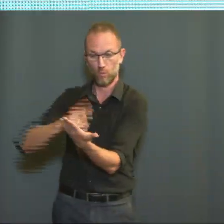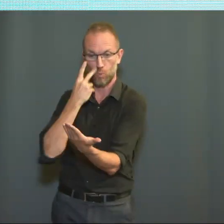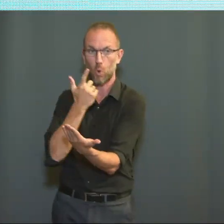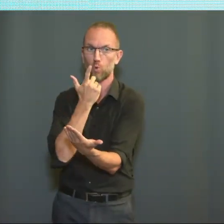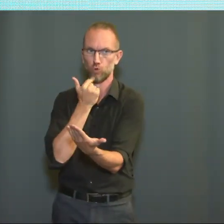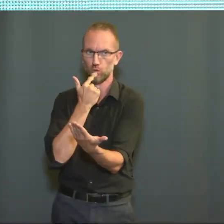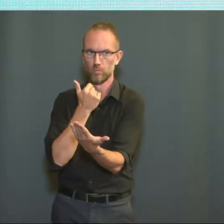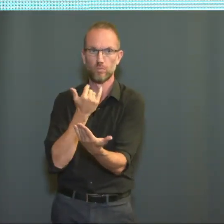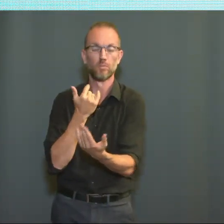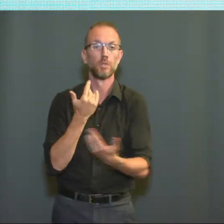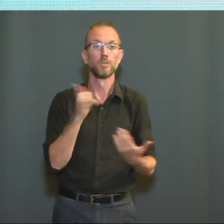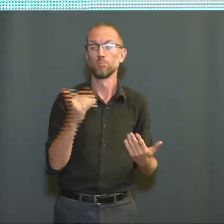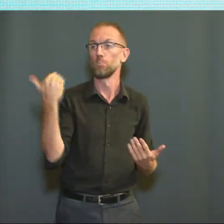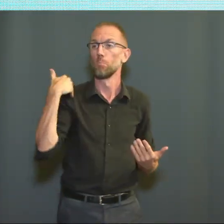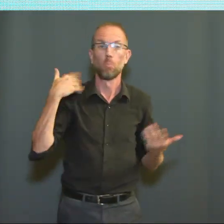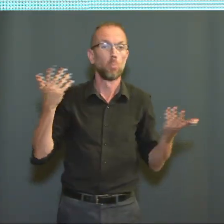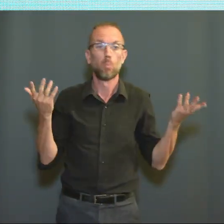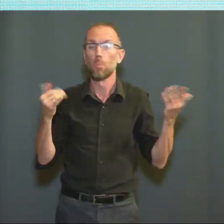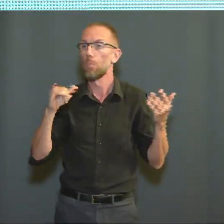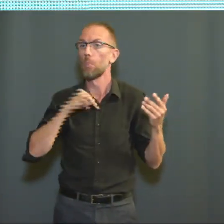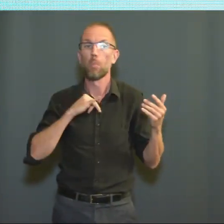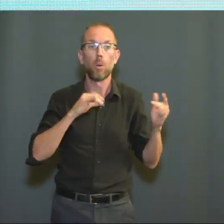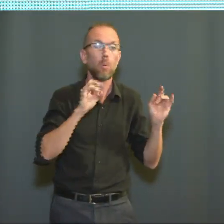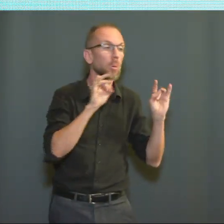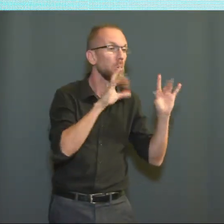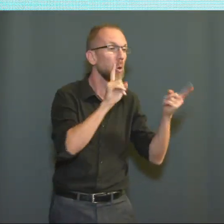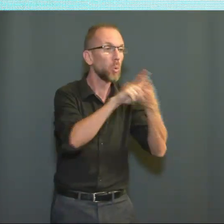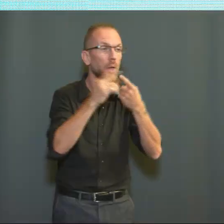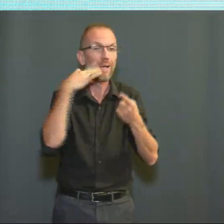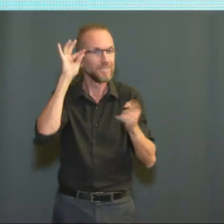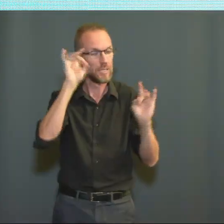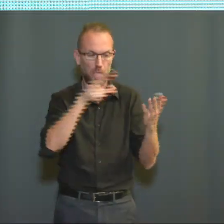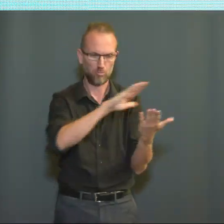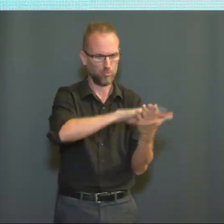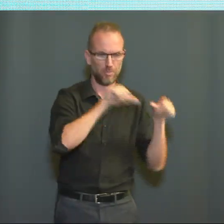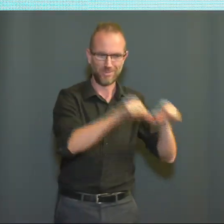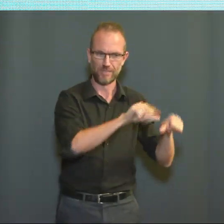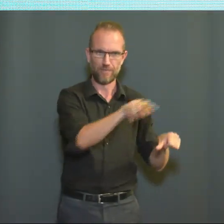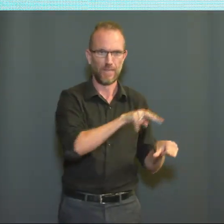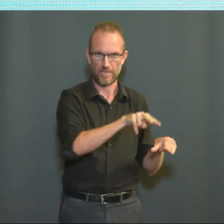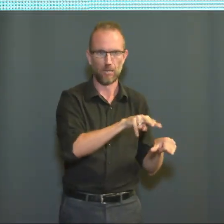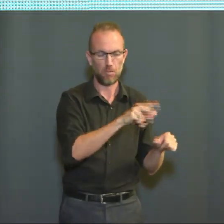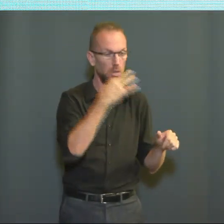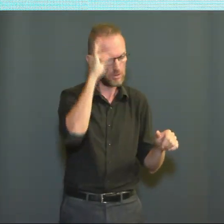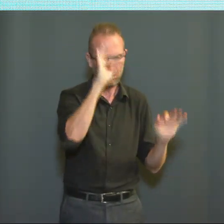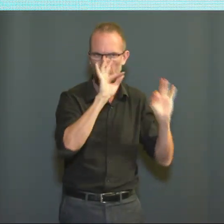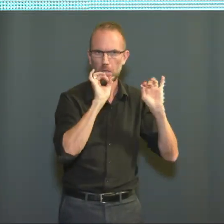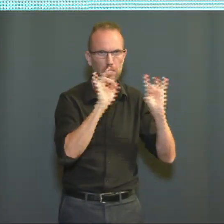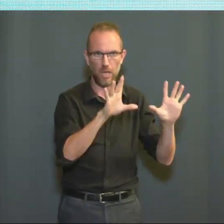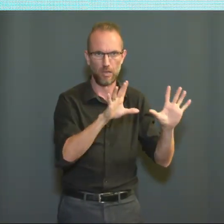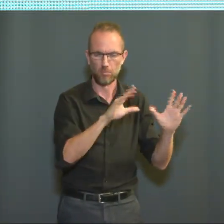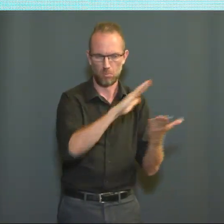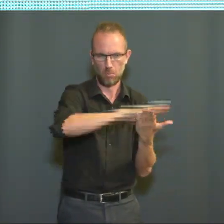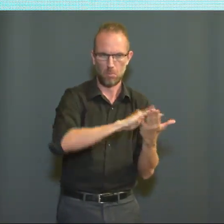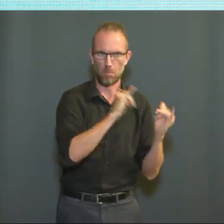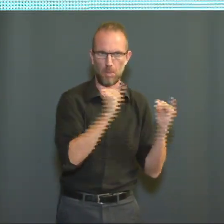une personne infectée, votre statut de risque reste faible et l'écran restera